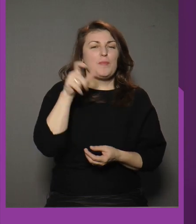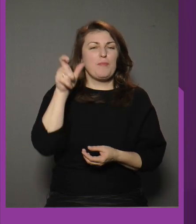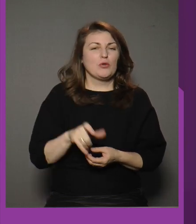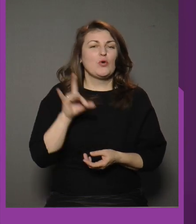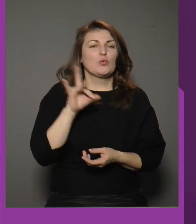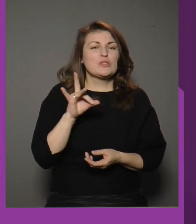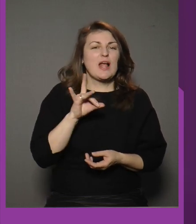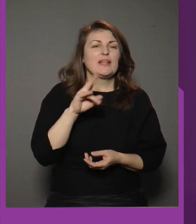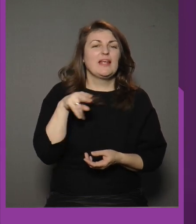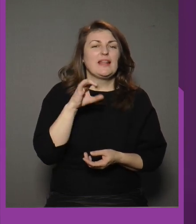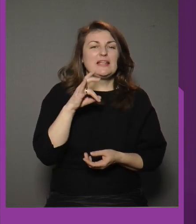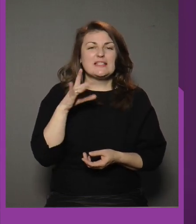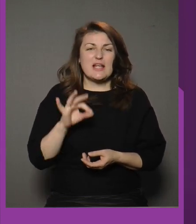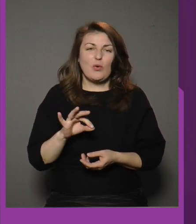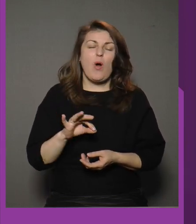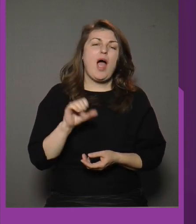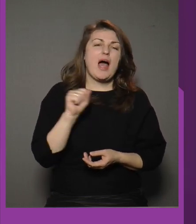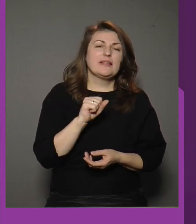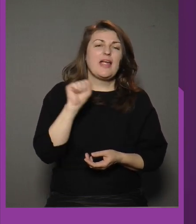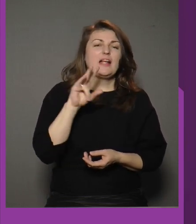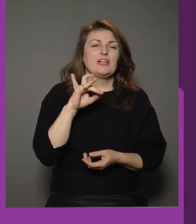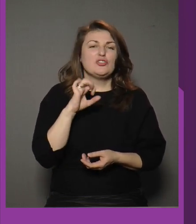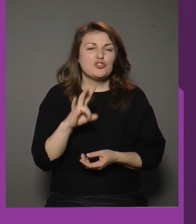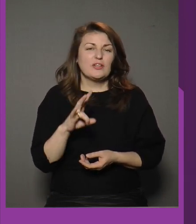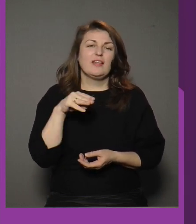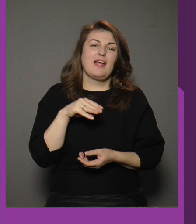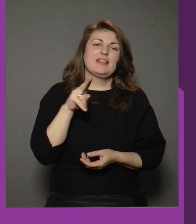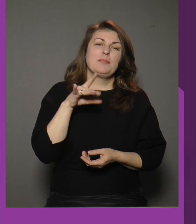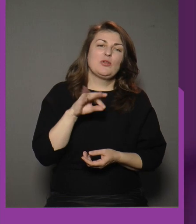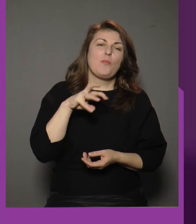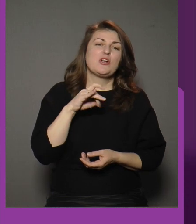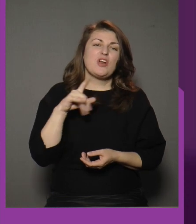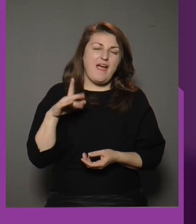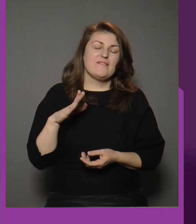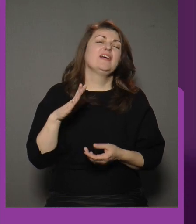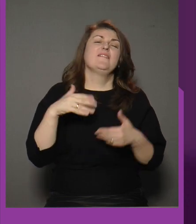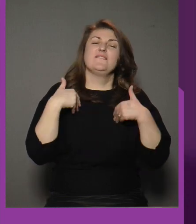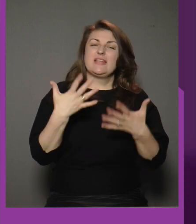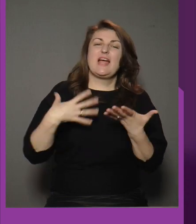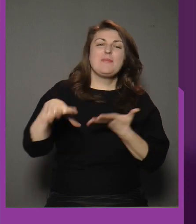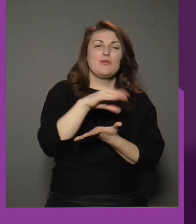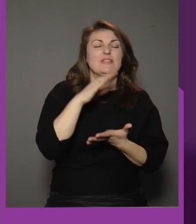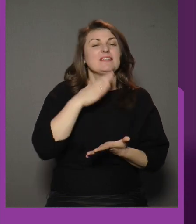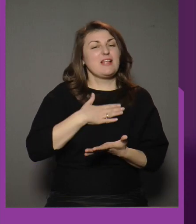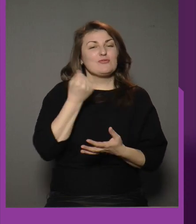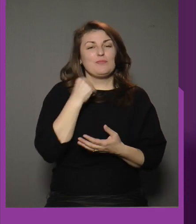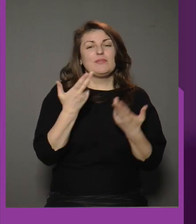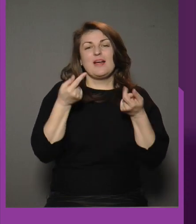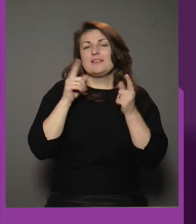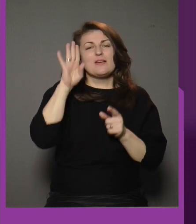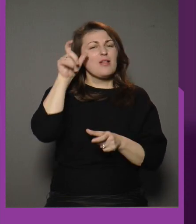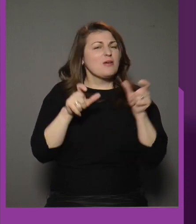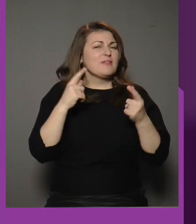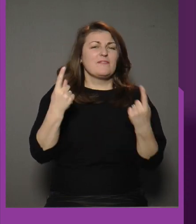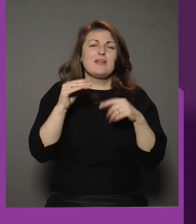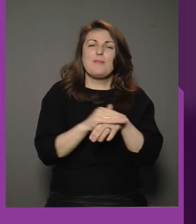Руслан Денисенко, Андрій Андрійшин та Дмитро Мажаєв. Вітаємо всіх з нашою перемогою. Так, дійсно, хлопці великі молодці,